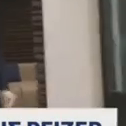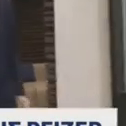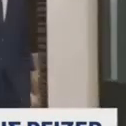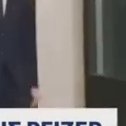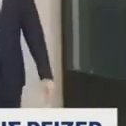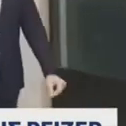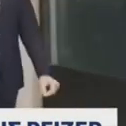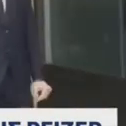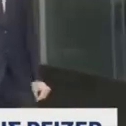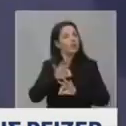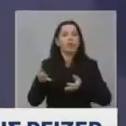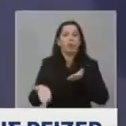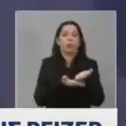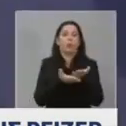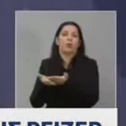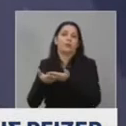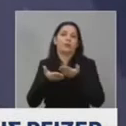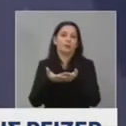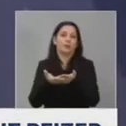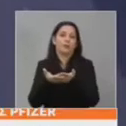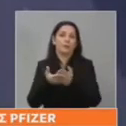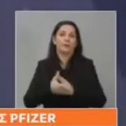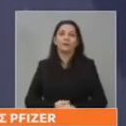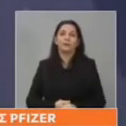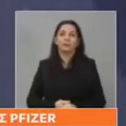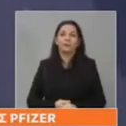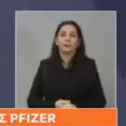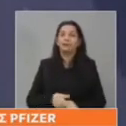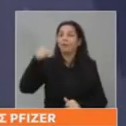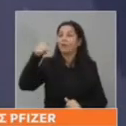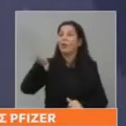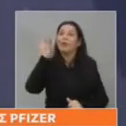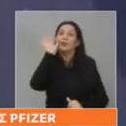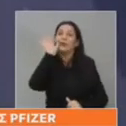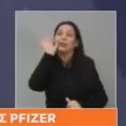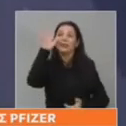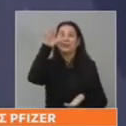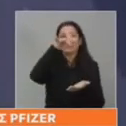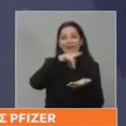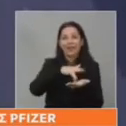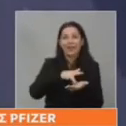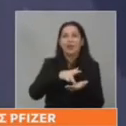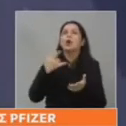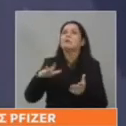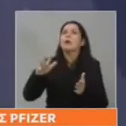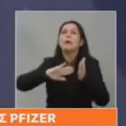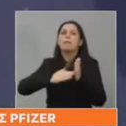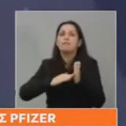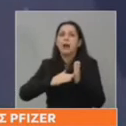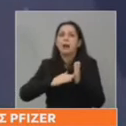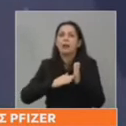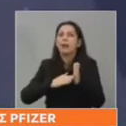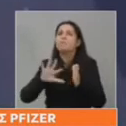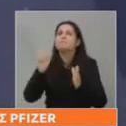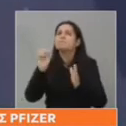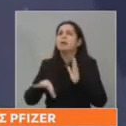να στελεχώσει μια τέτοια επένδυση. Οι εργαζόμενοι στο κέντρο της Pfizer στη Θεσσαλονίκη ήδη έχουν ξεπεράσει τους